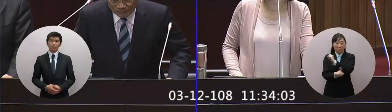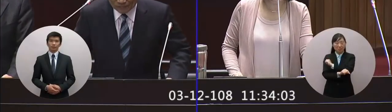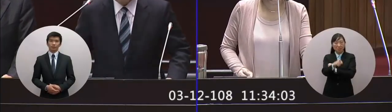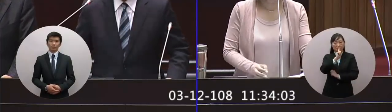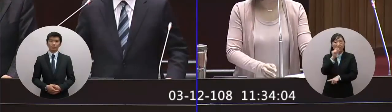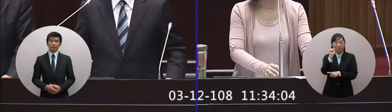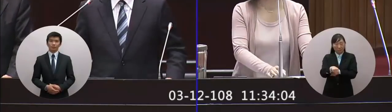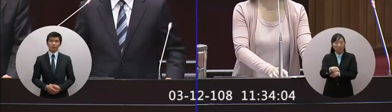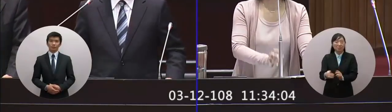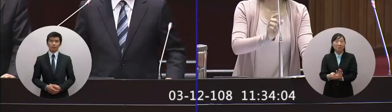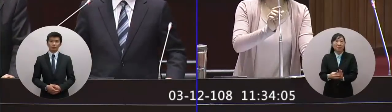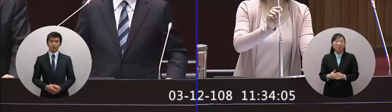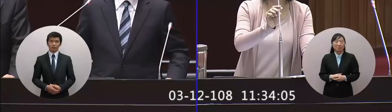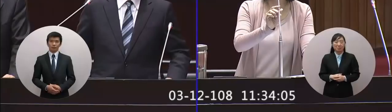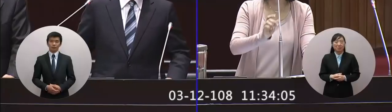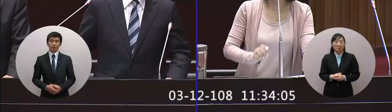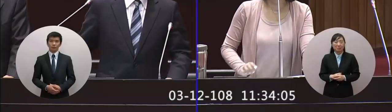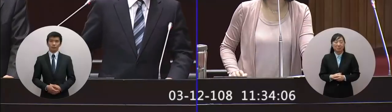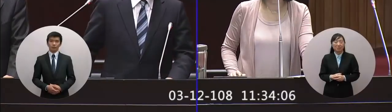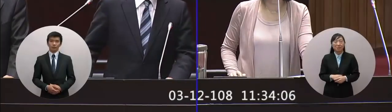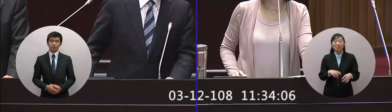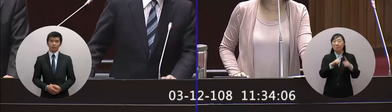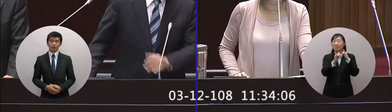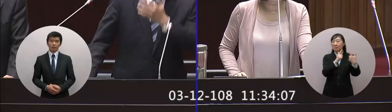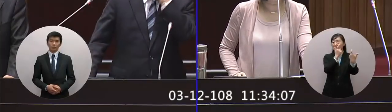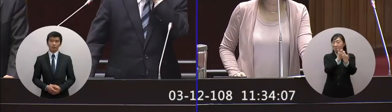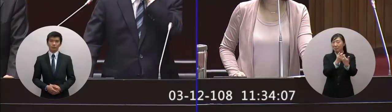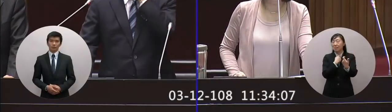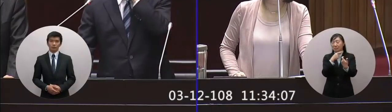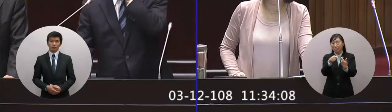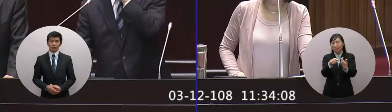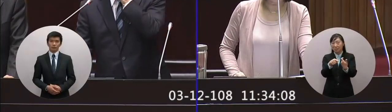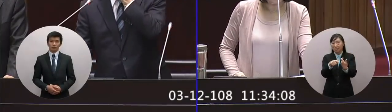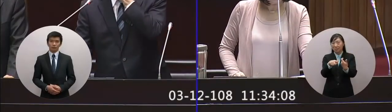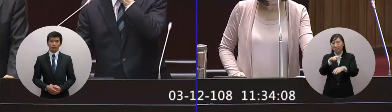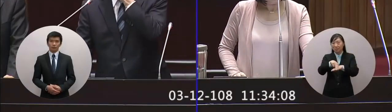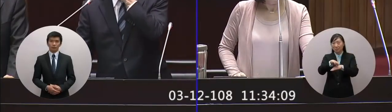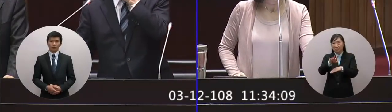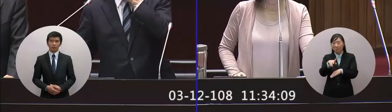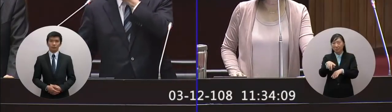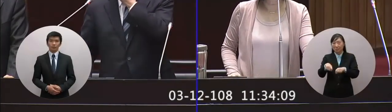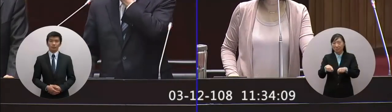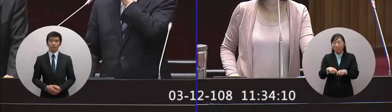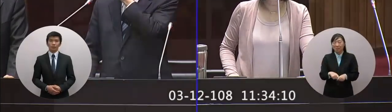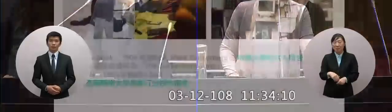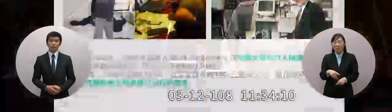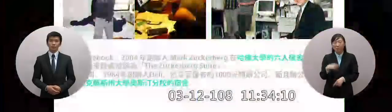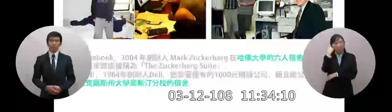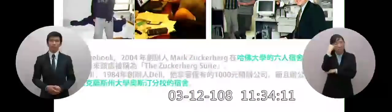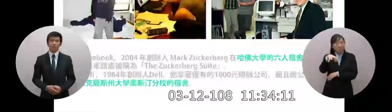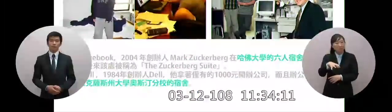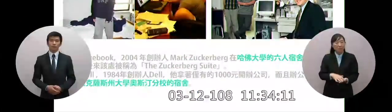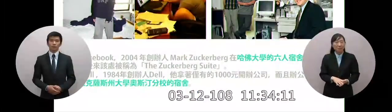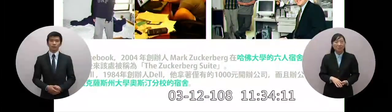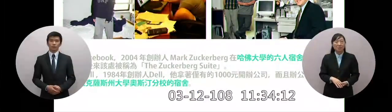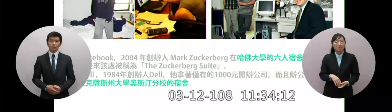了。好，接地气，要做有感的政策。我们看下一页。宿舍我们